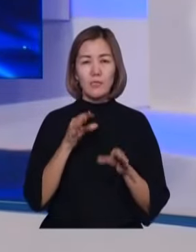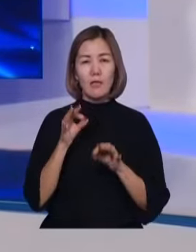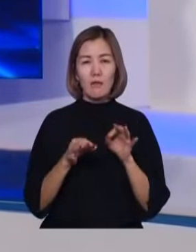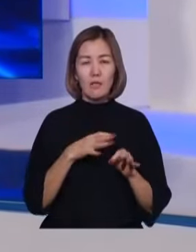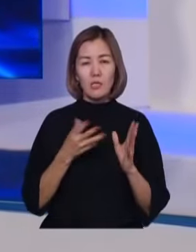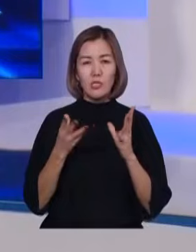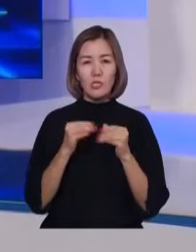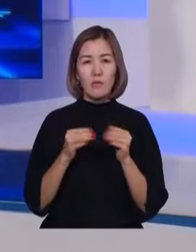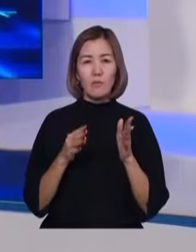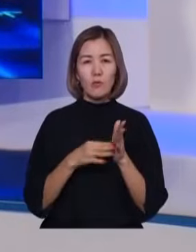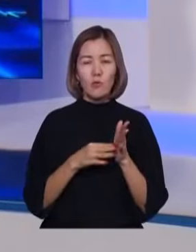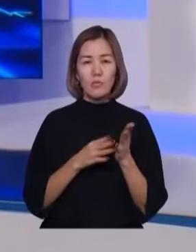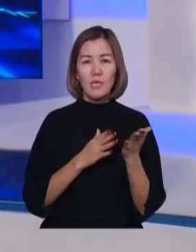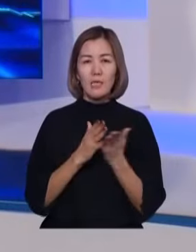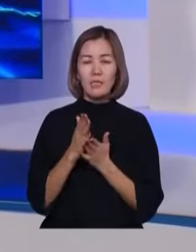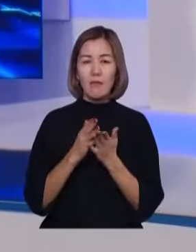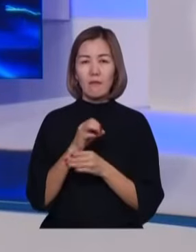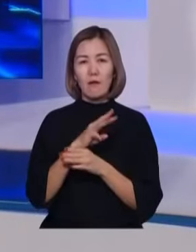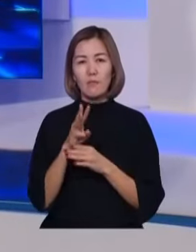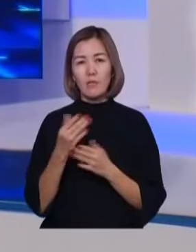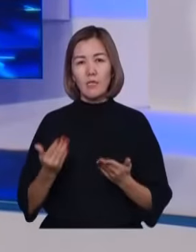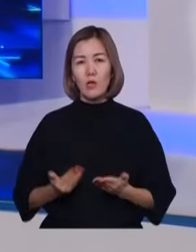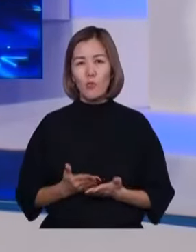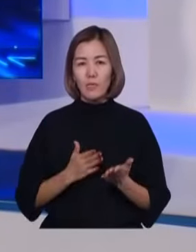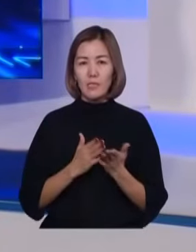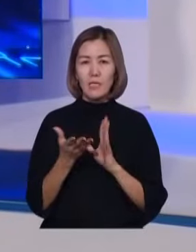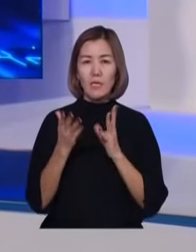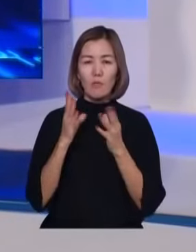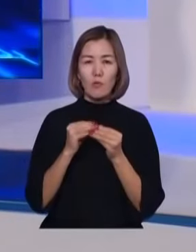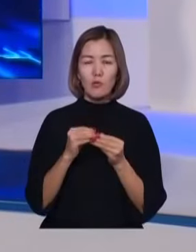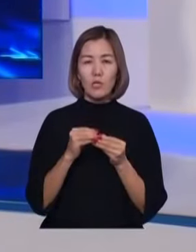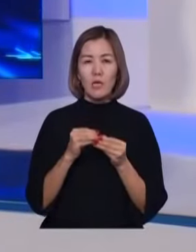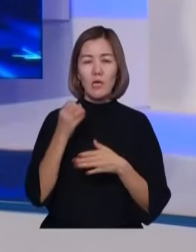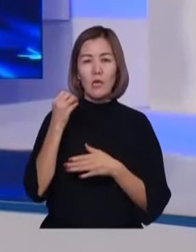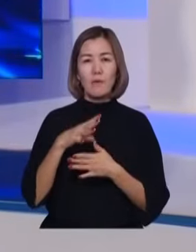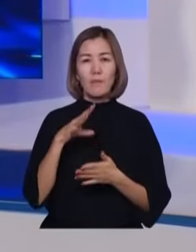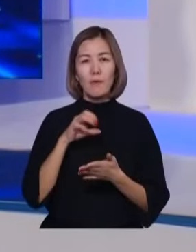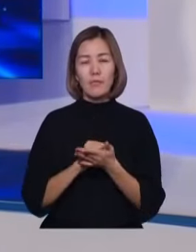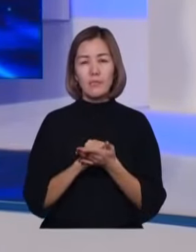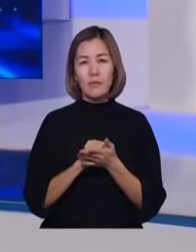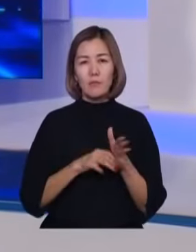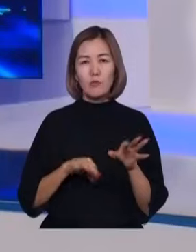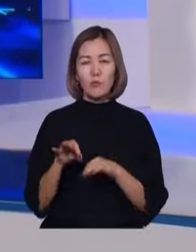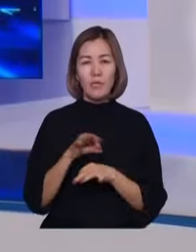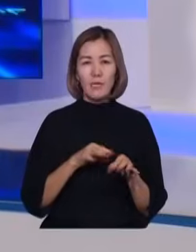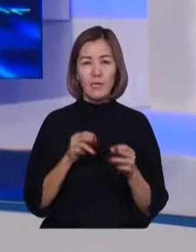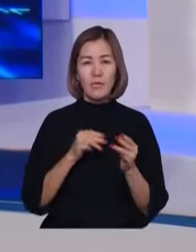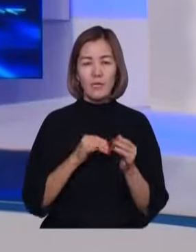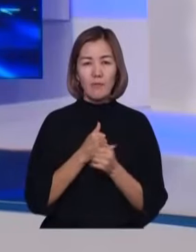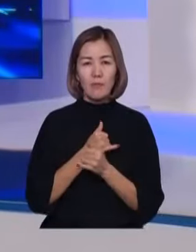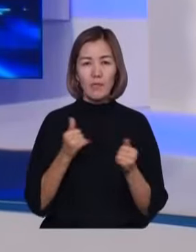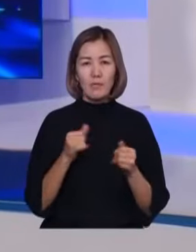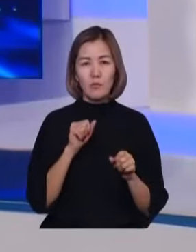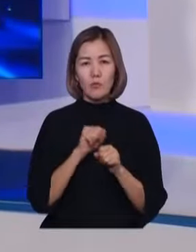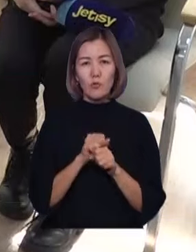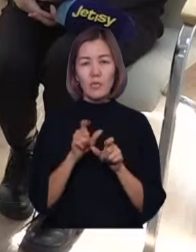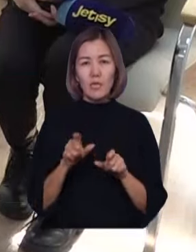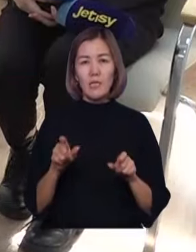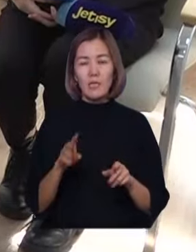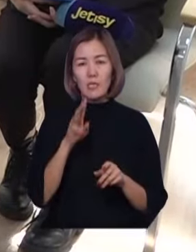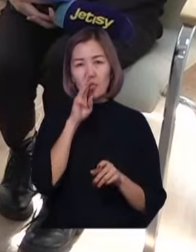талқыланды. Жалпы карта 9 саланы қамтиды. Әлеуметтік сала бойынша мансап орталығының жобалары шеңберінде еңбек қызметін тоқтатқан